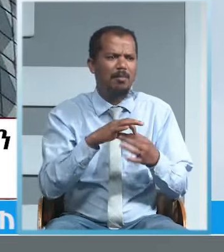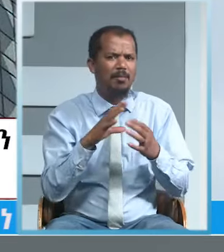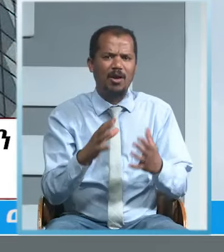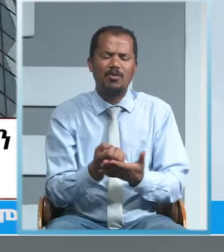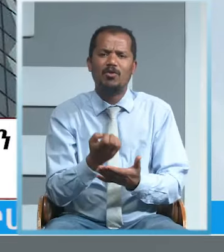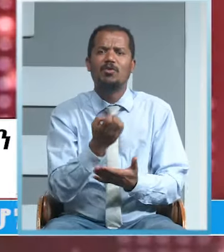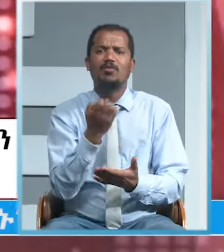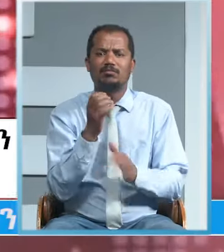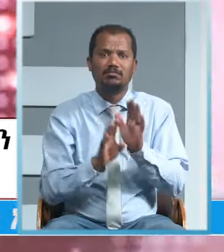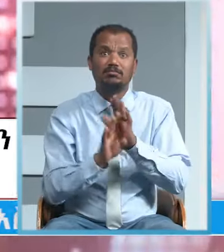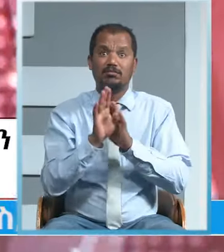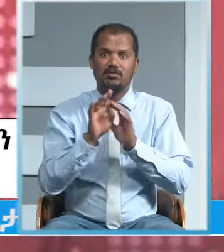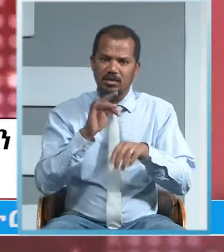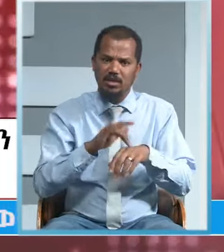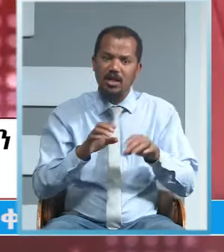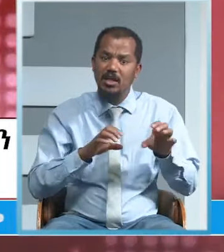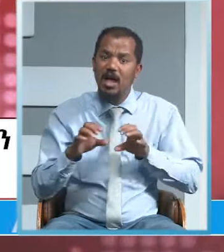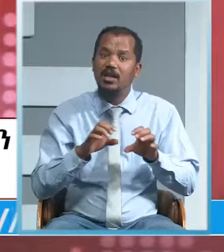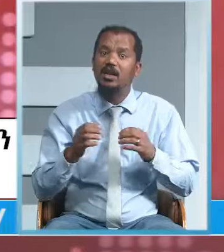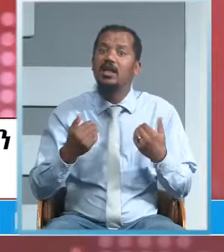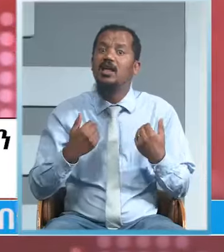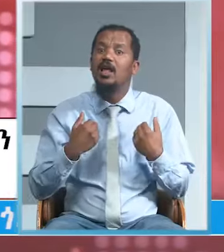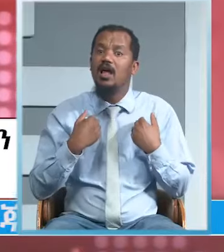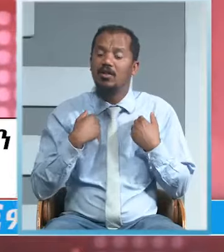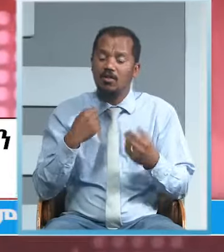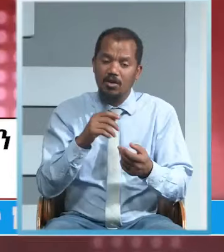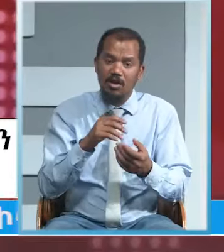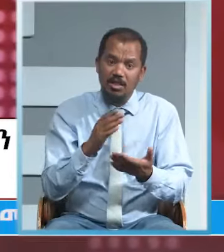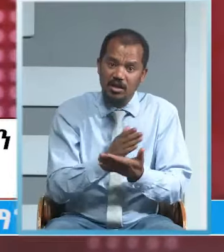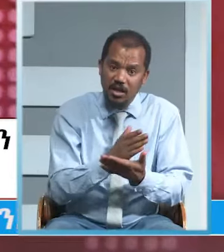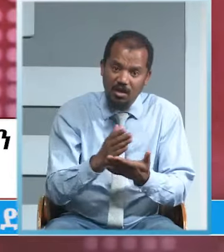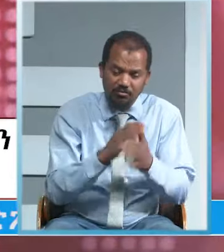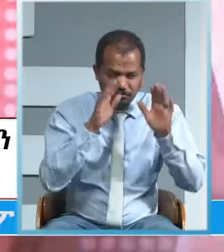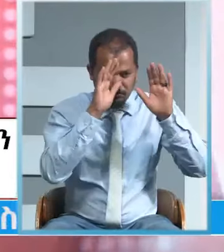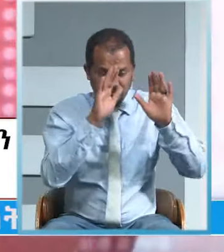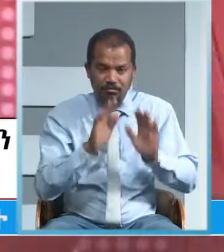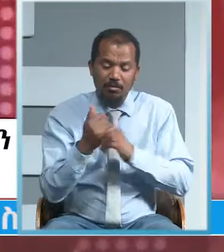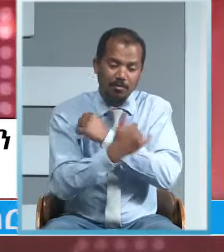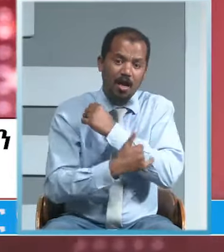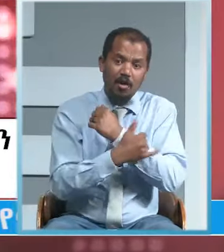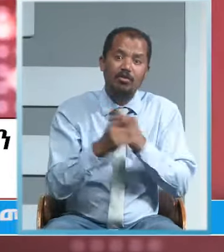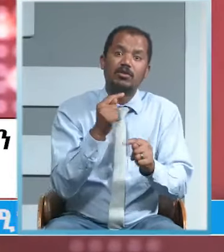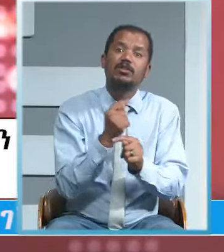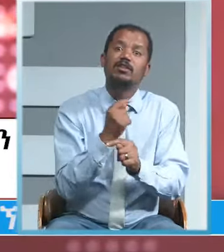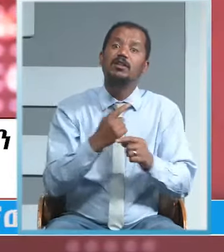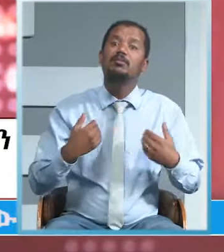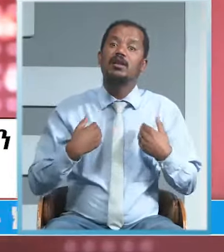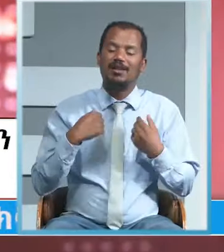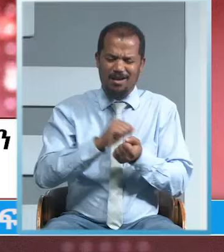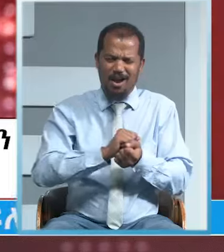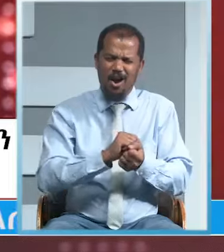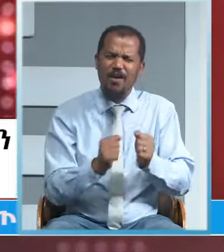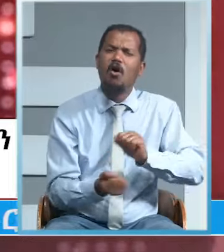ኢኮኖሚያዊ እድገት ላይ እያደረገ ያለውን ተሳትፎ አድንቀው በሀገሪቱ እየተተገበረ ላለው